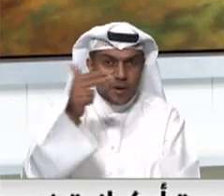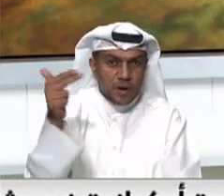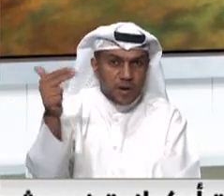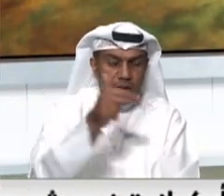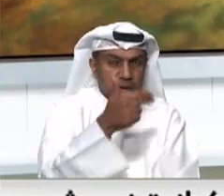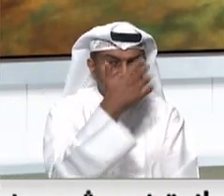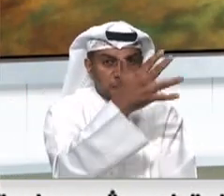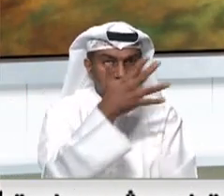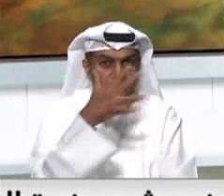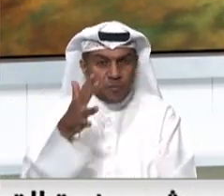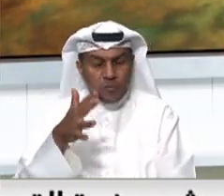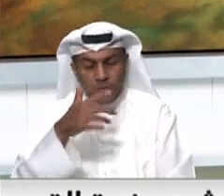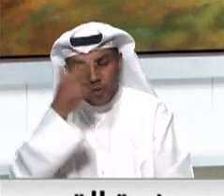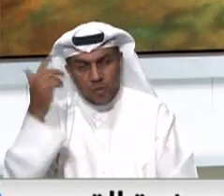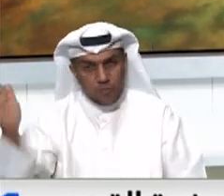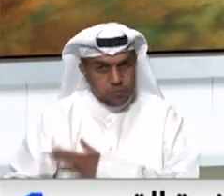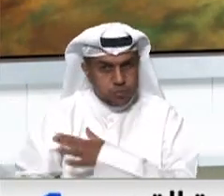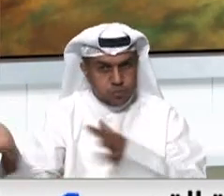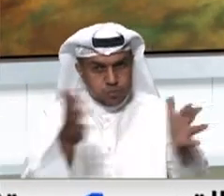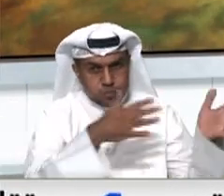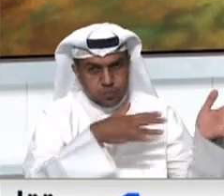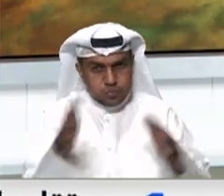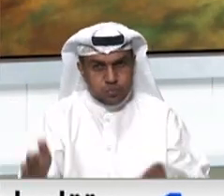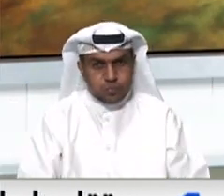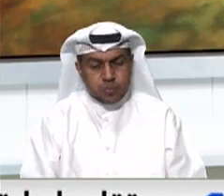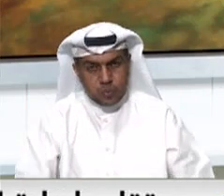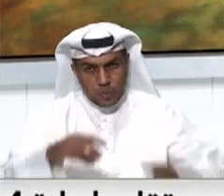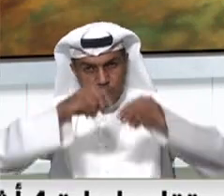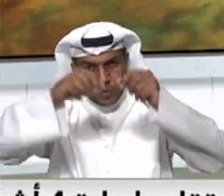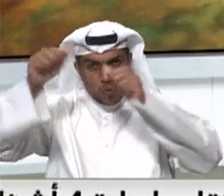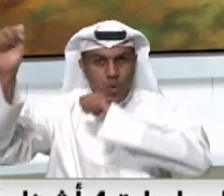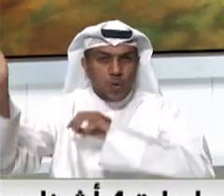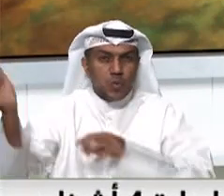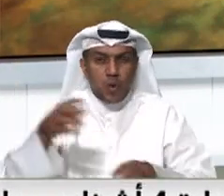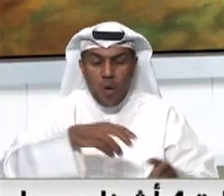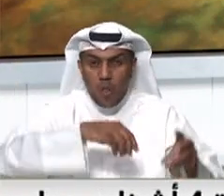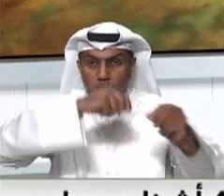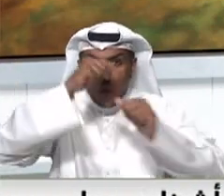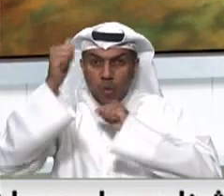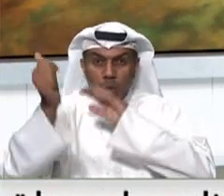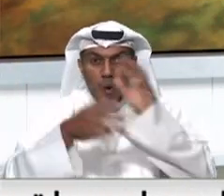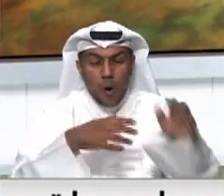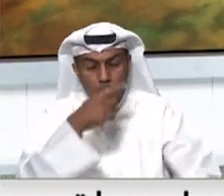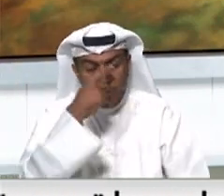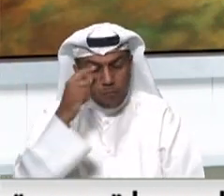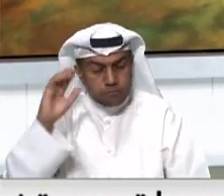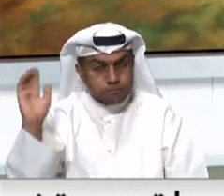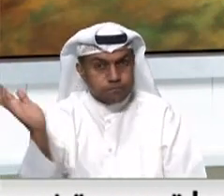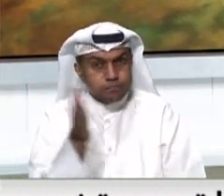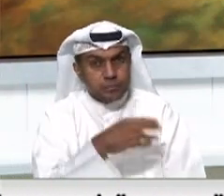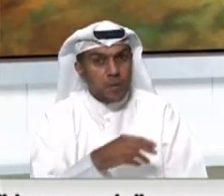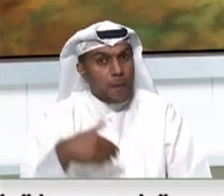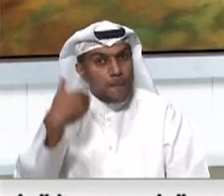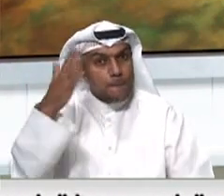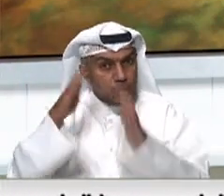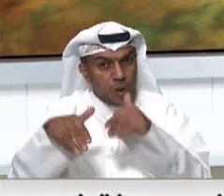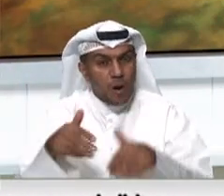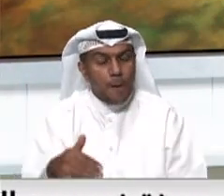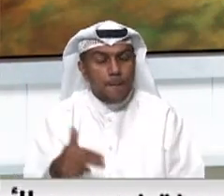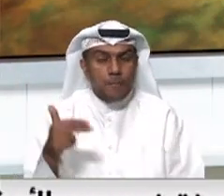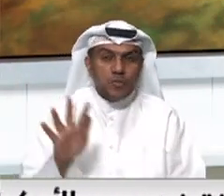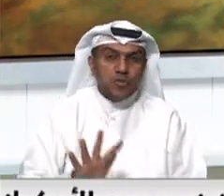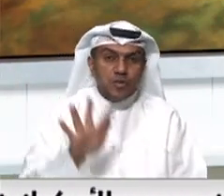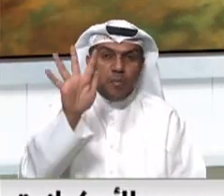إلى 55 كيلومتر في الساعة، تؤدي إلى إثارة الغبار خاصة على المناطق المكشوفة وكذلك المناطق الصحراوية شمال غرب